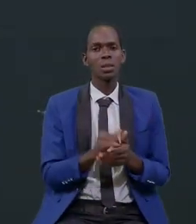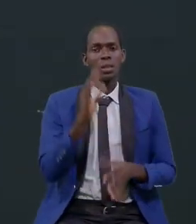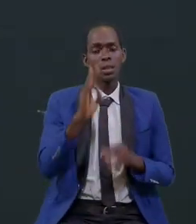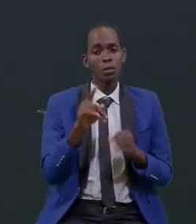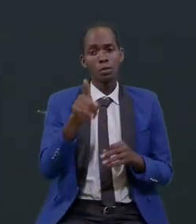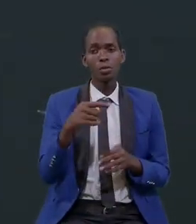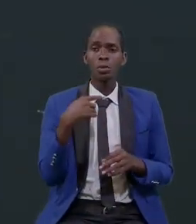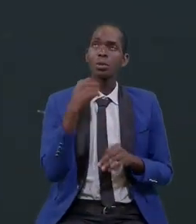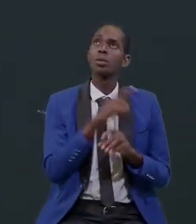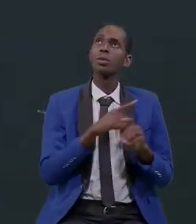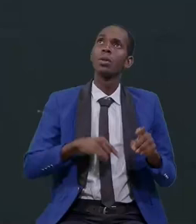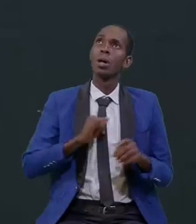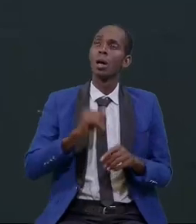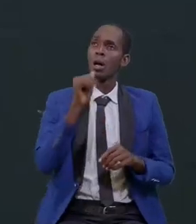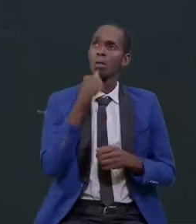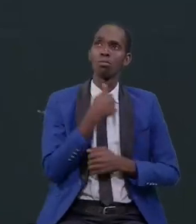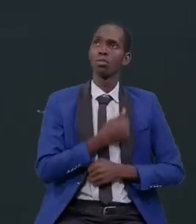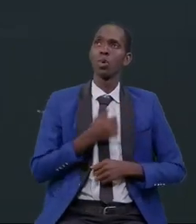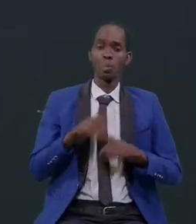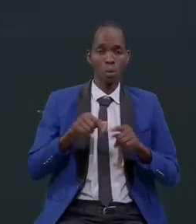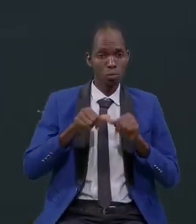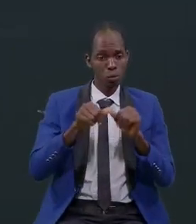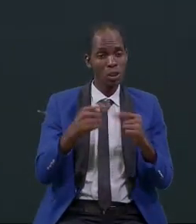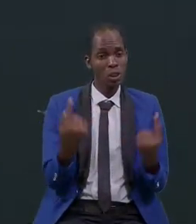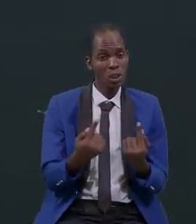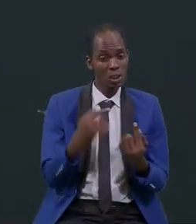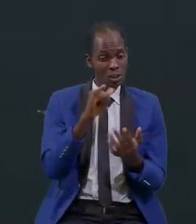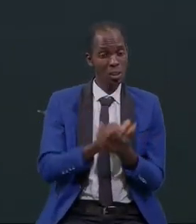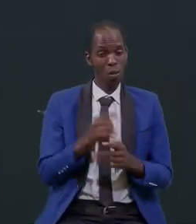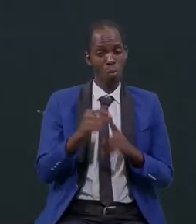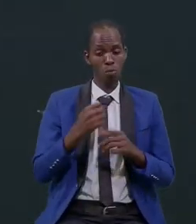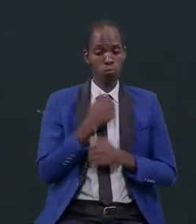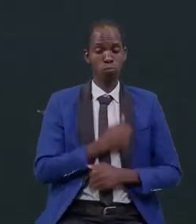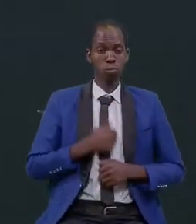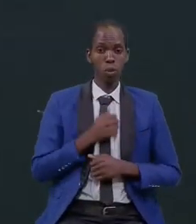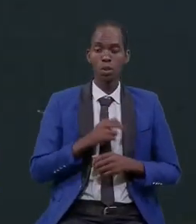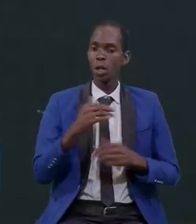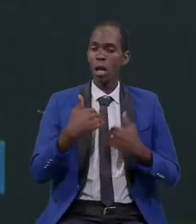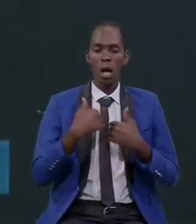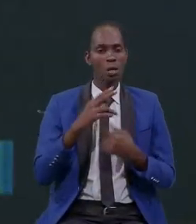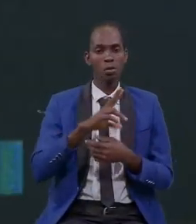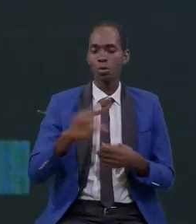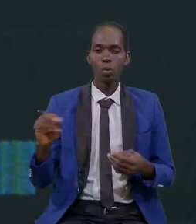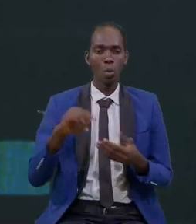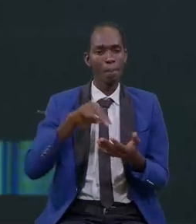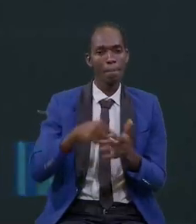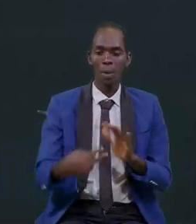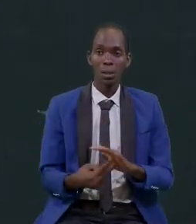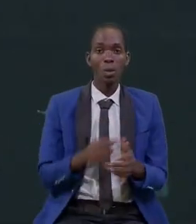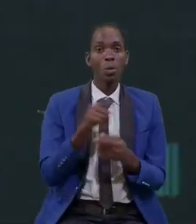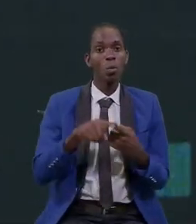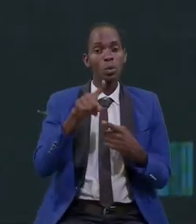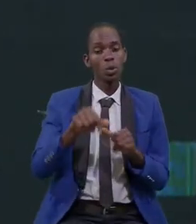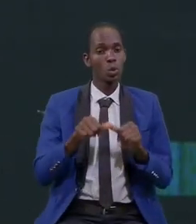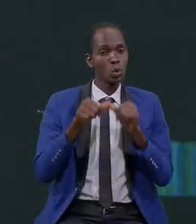désolé, ça n'a aucun sens. Quand tu prends plaisir à tes péchés, quand tu te réjouis de tes